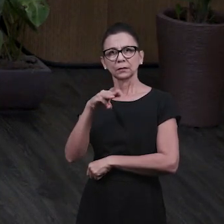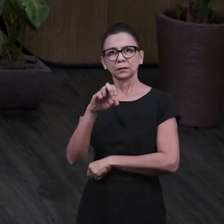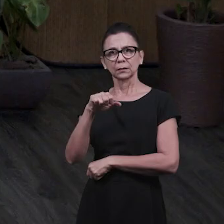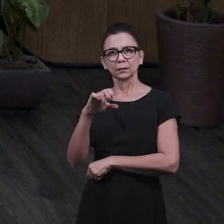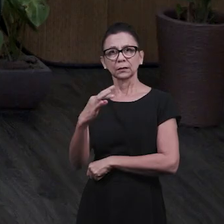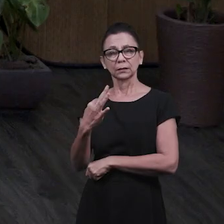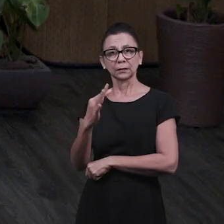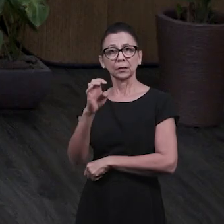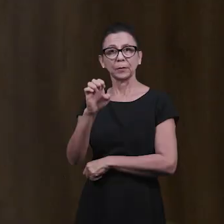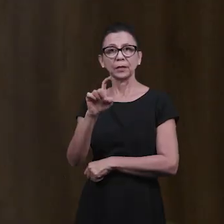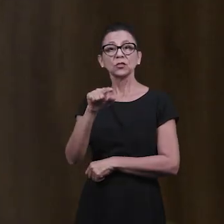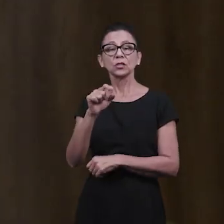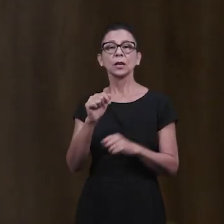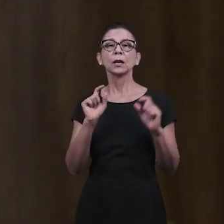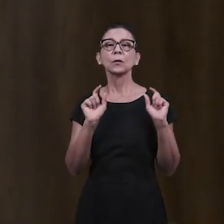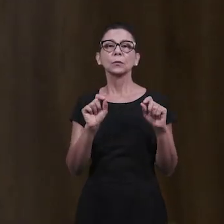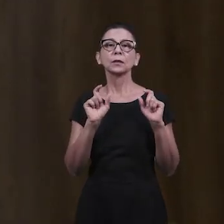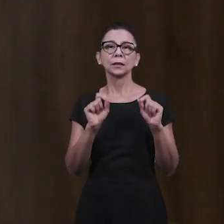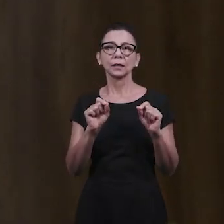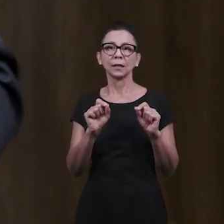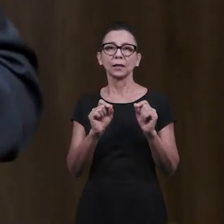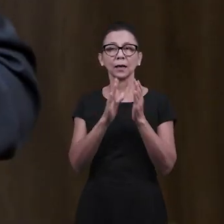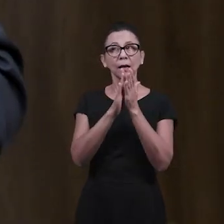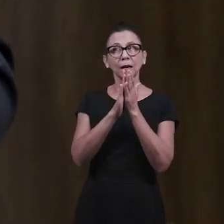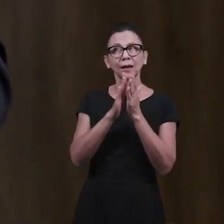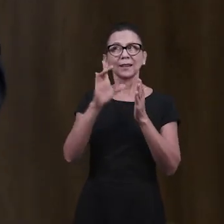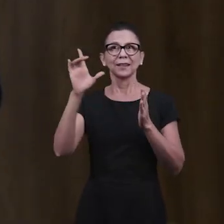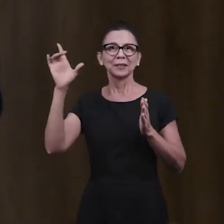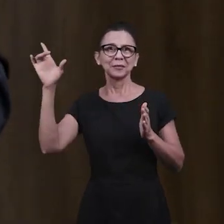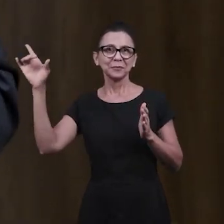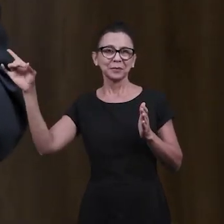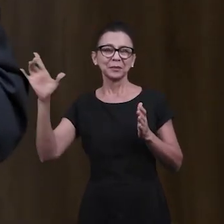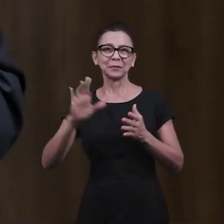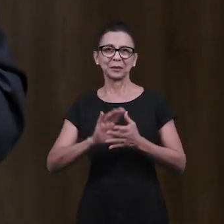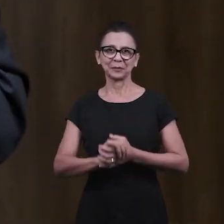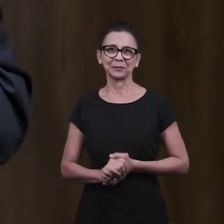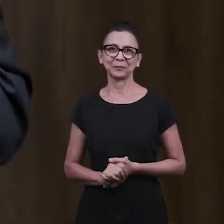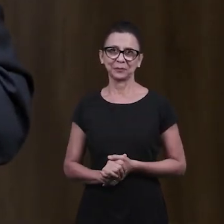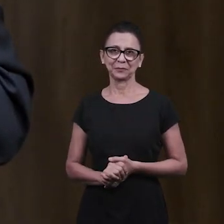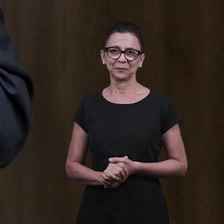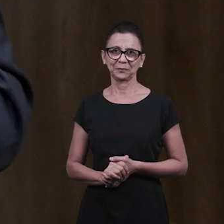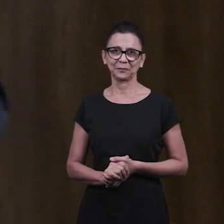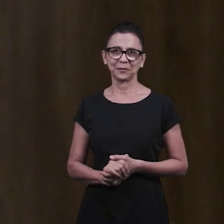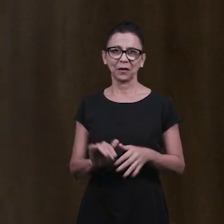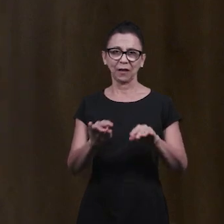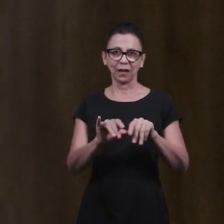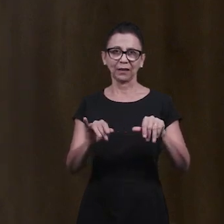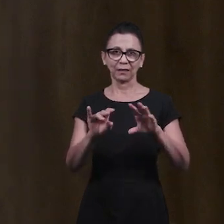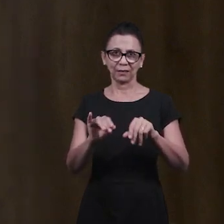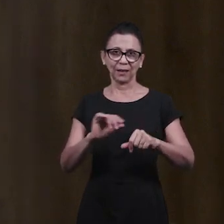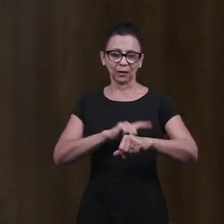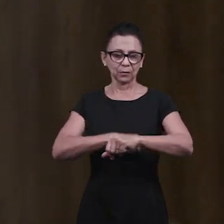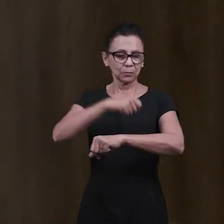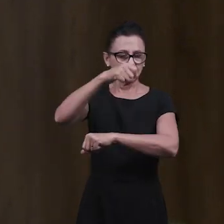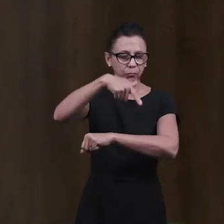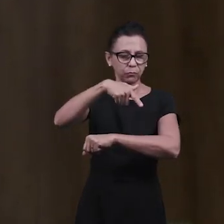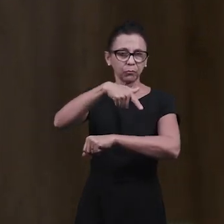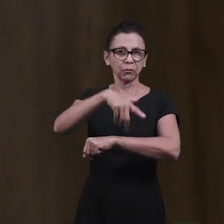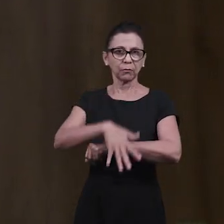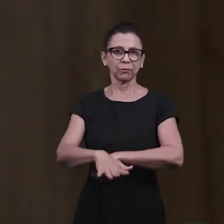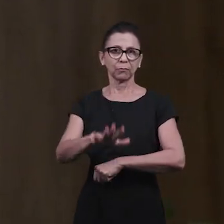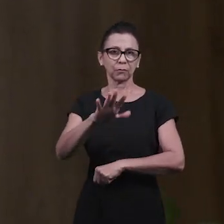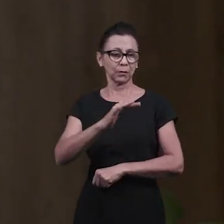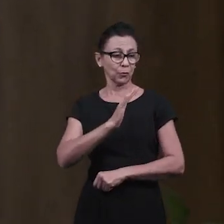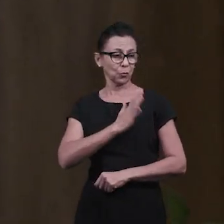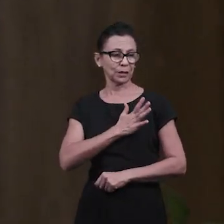Déjà, la terre, le terrain où la sémence est lancée, c'est le cœur de l'homme. Donc nous avons le